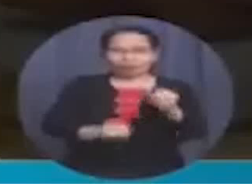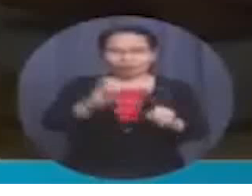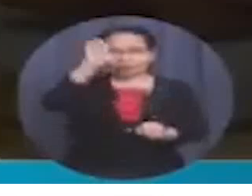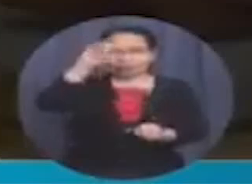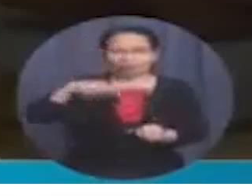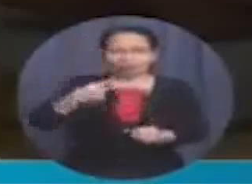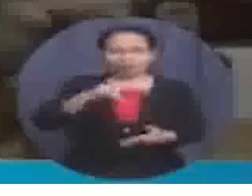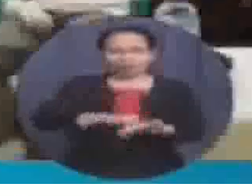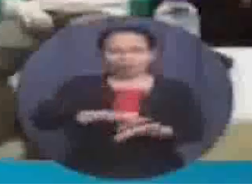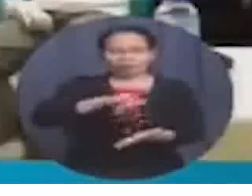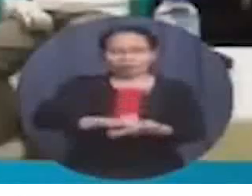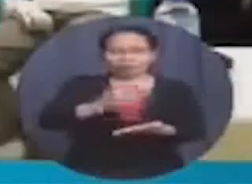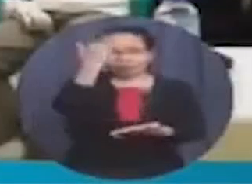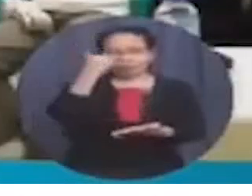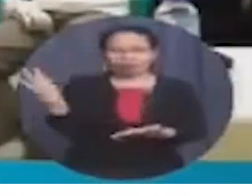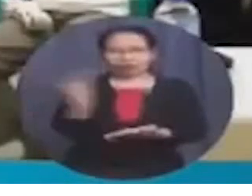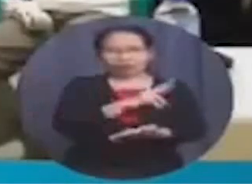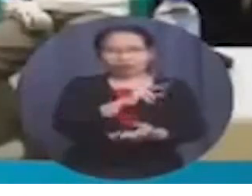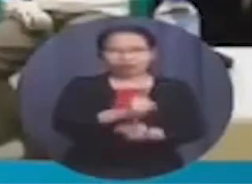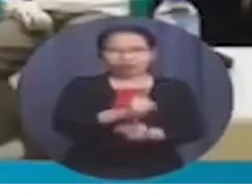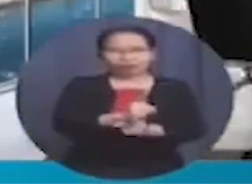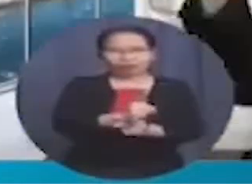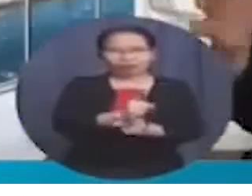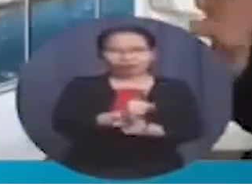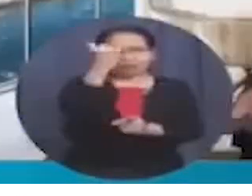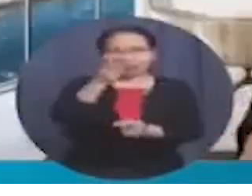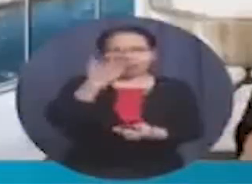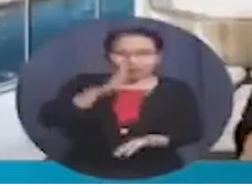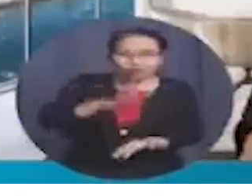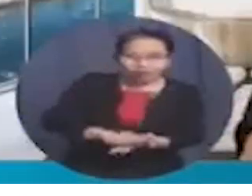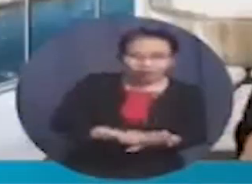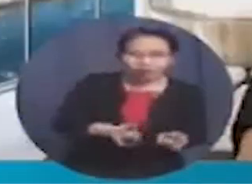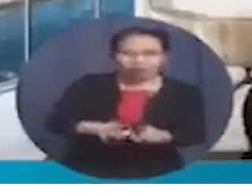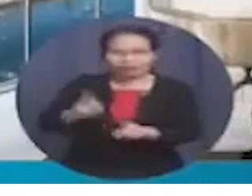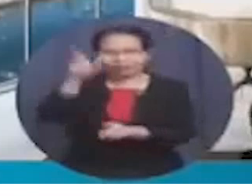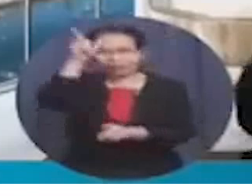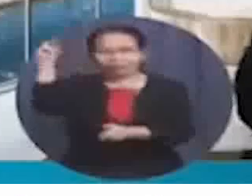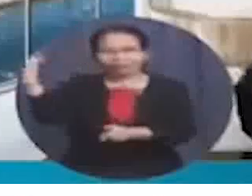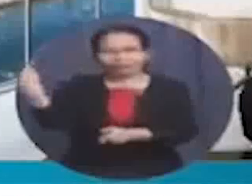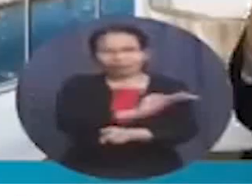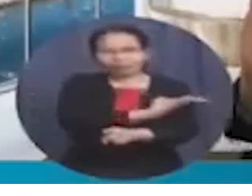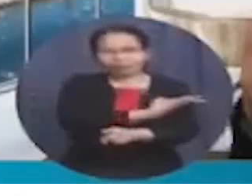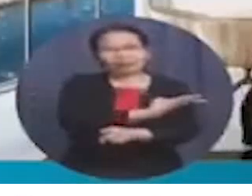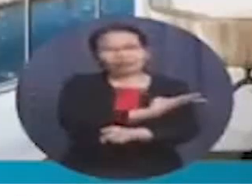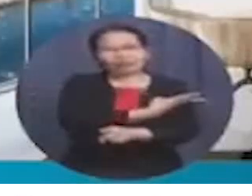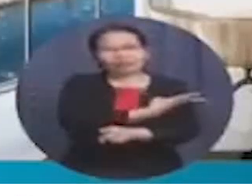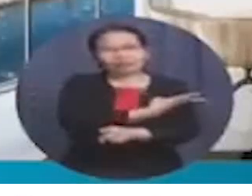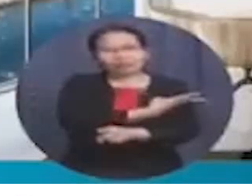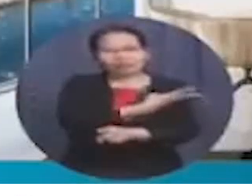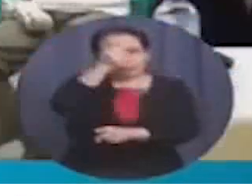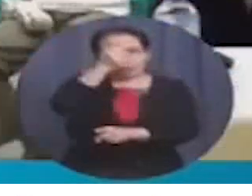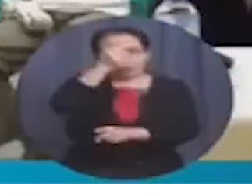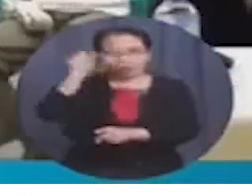niya, we are cruel, that's why God is cruel. Because we made the God, sabi niya,